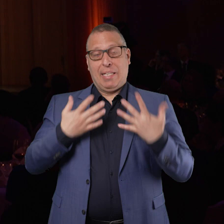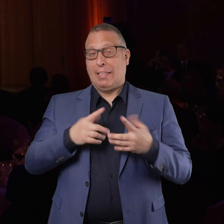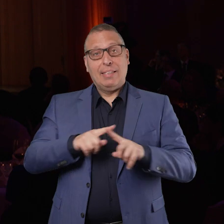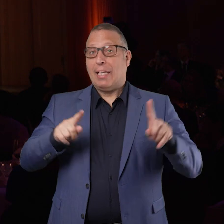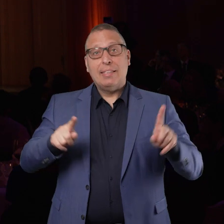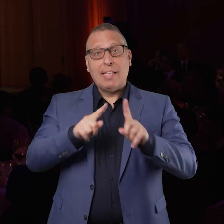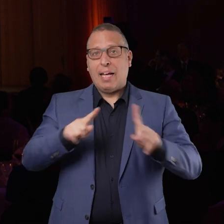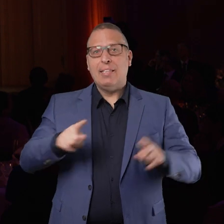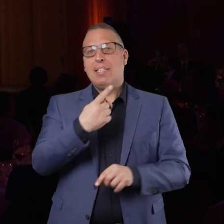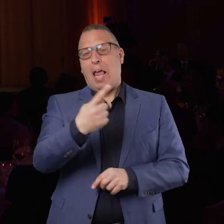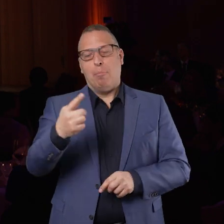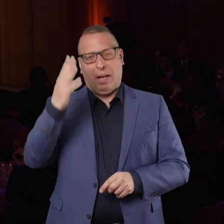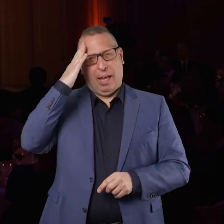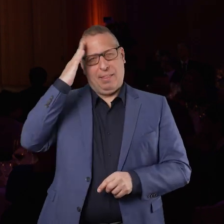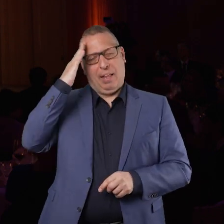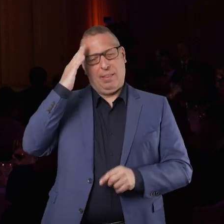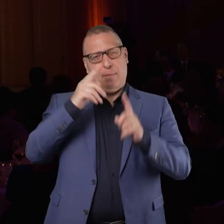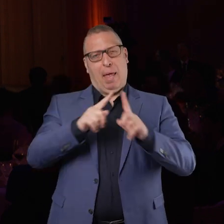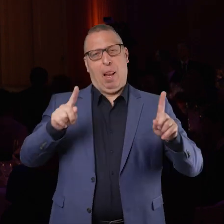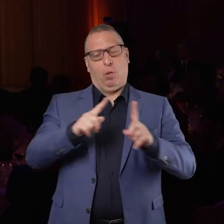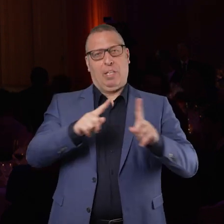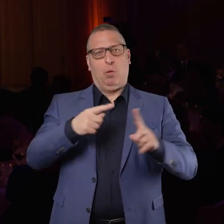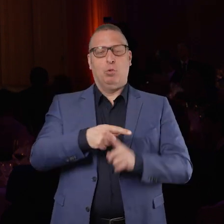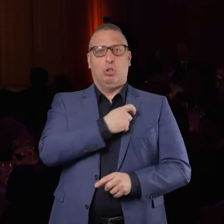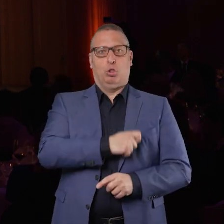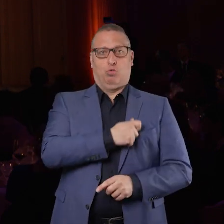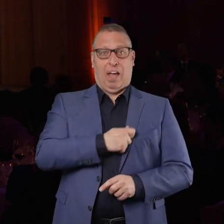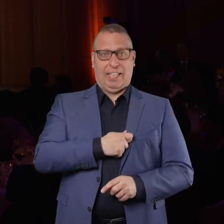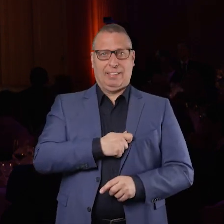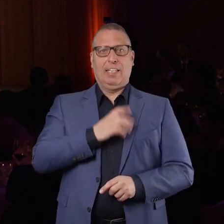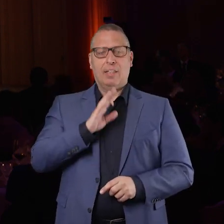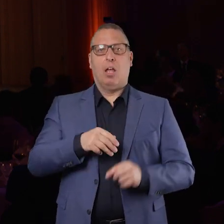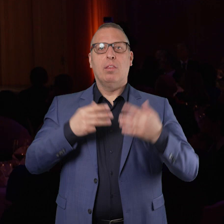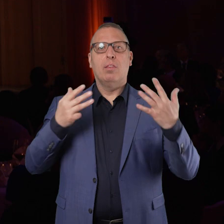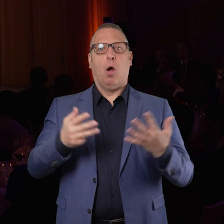nicht singen, Sie kennen die Melodie. Und die Schweiz hat sich dann